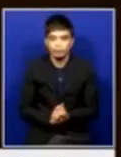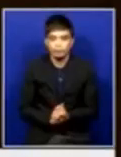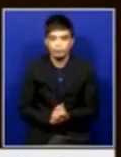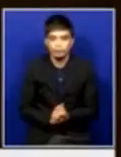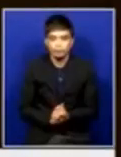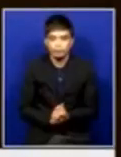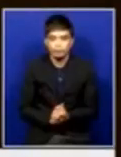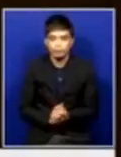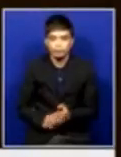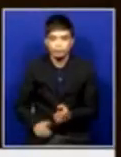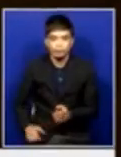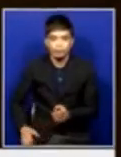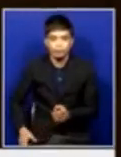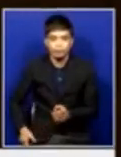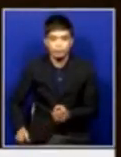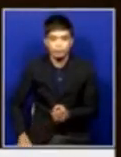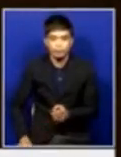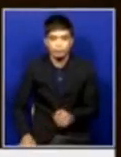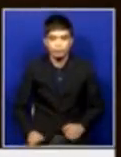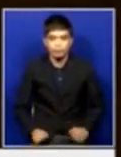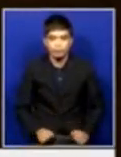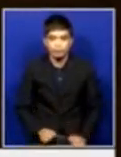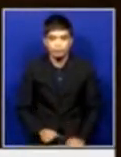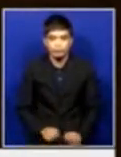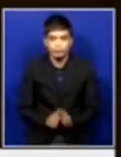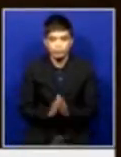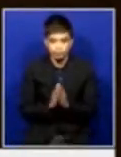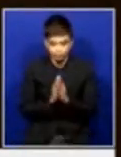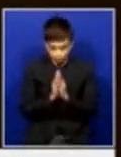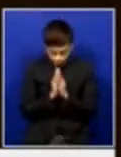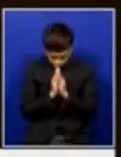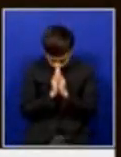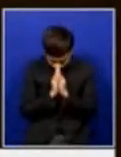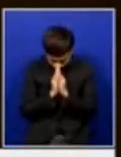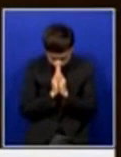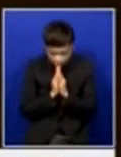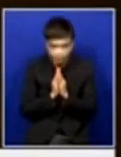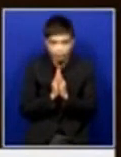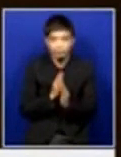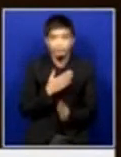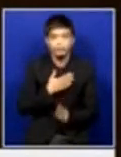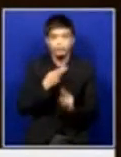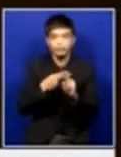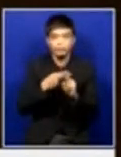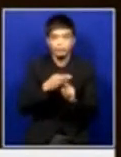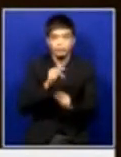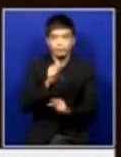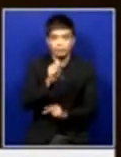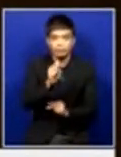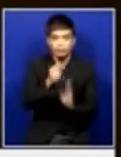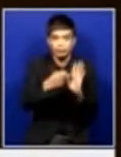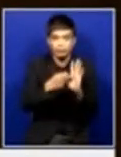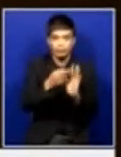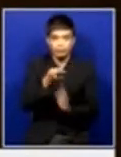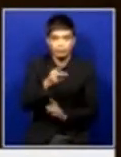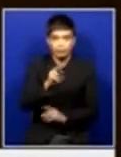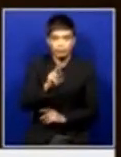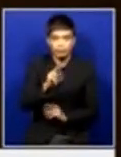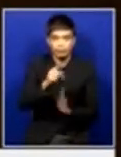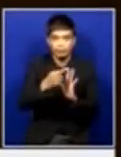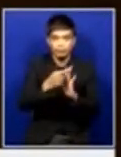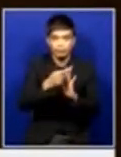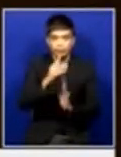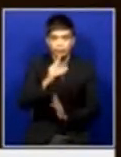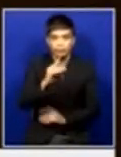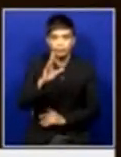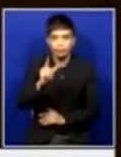ครับกราบเรียนท่านประธานสภาผู้แทนราษฎรที่เคารพกับผมนายอัครเดชวงศ์พิทักษ์โรจน์สมาชิกสภาผู้แทนรา